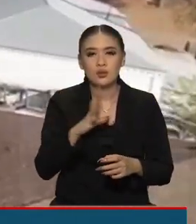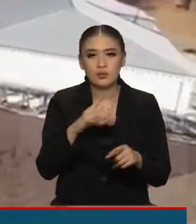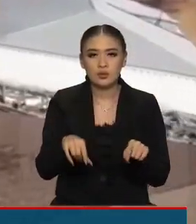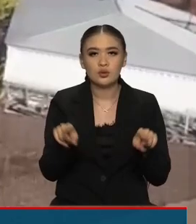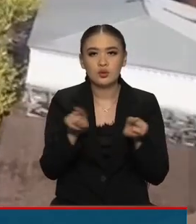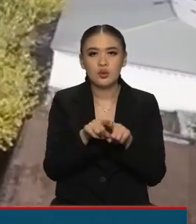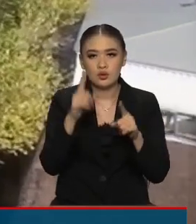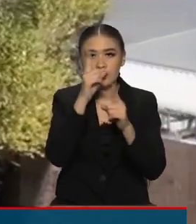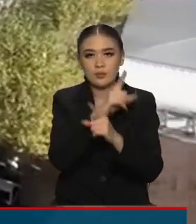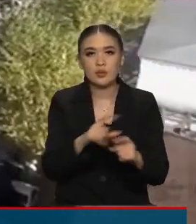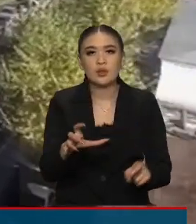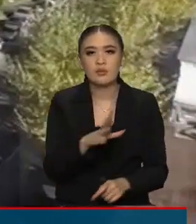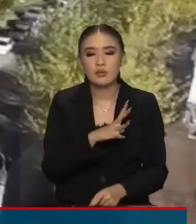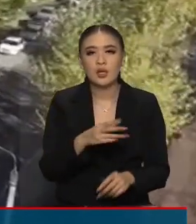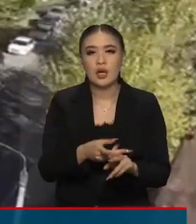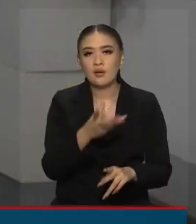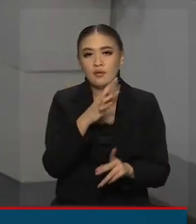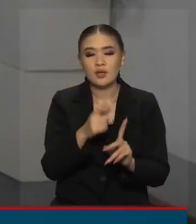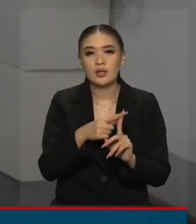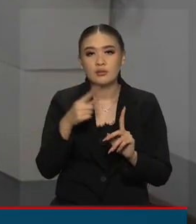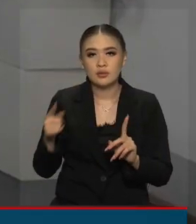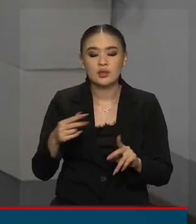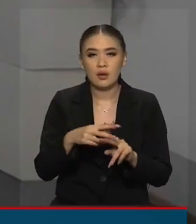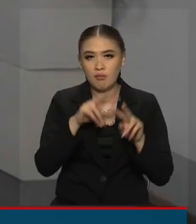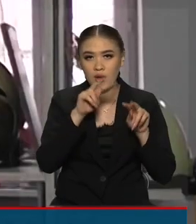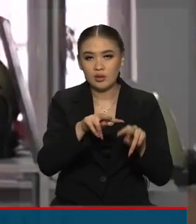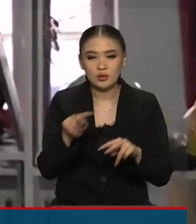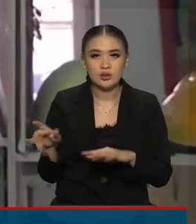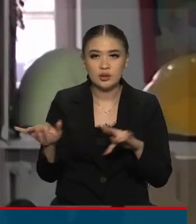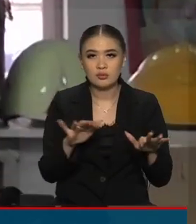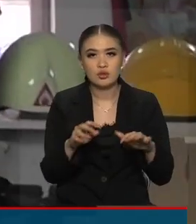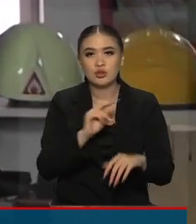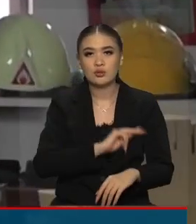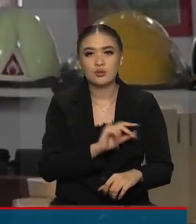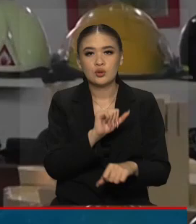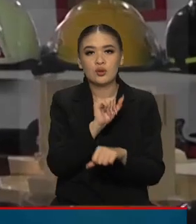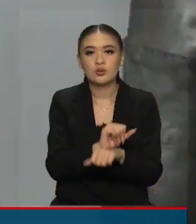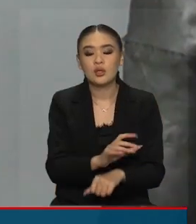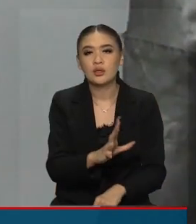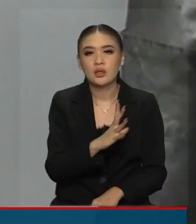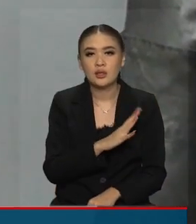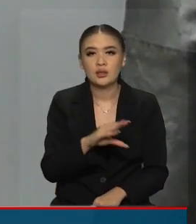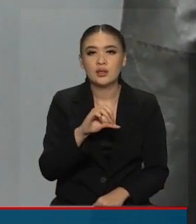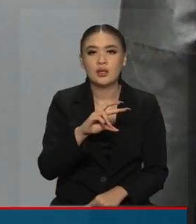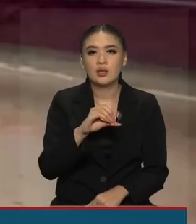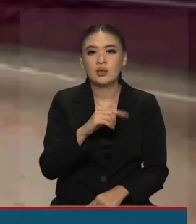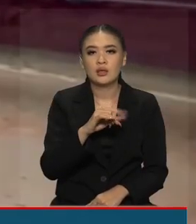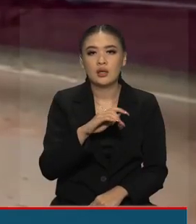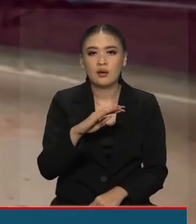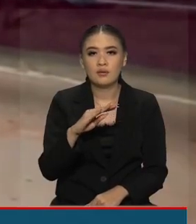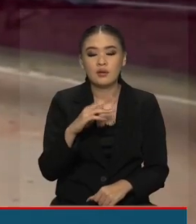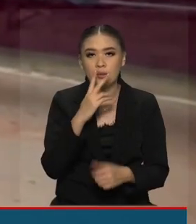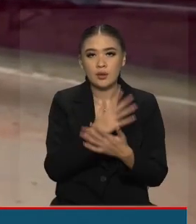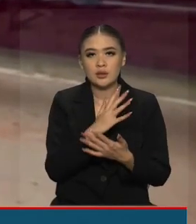деген деректе бар. Уақыт өте келе мұнара басындағы бақылаушы қызметшілердің жұмысы тоқтаған. Себебі телеграф қызметі дамыды.